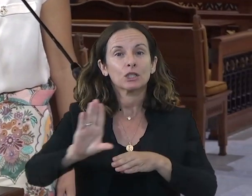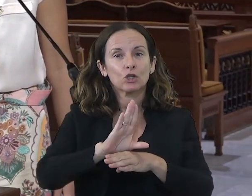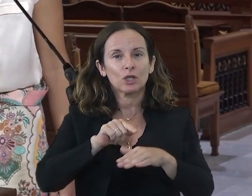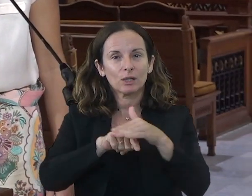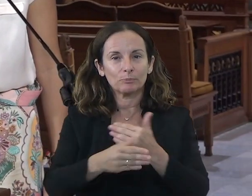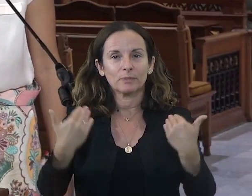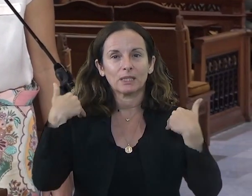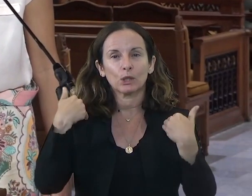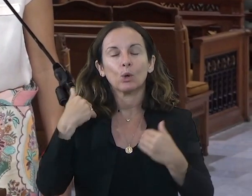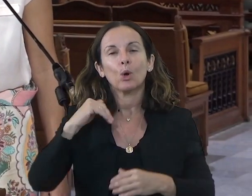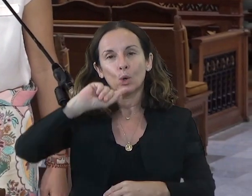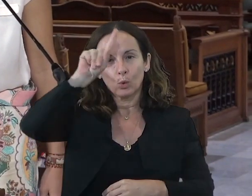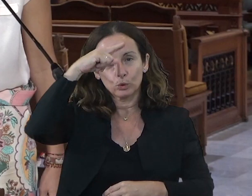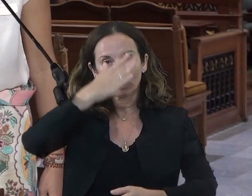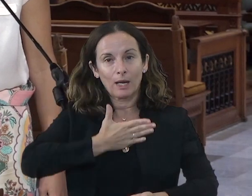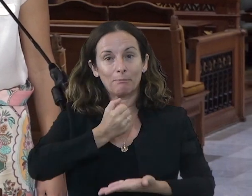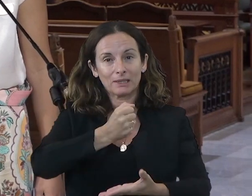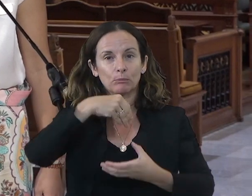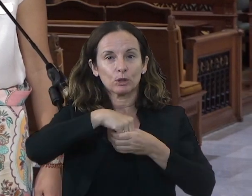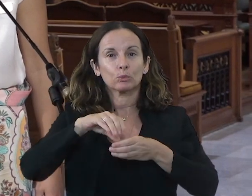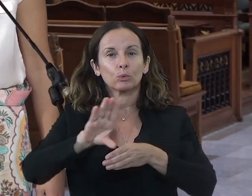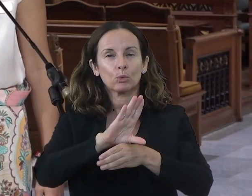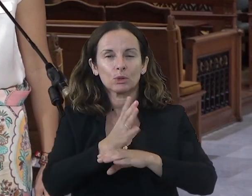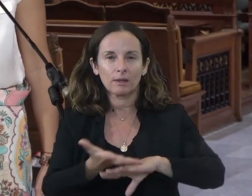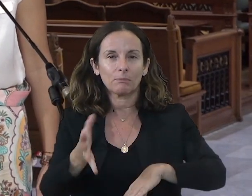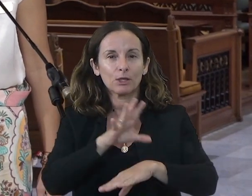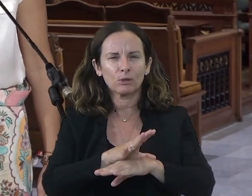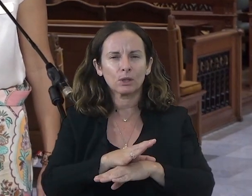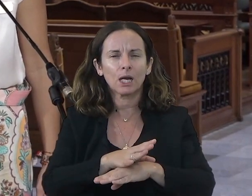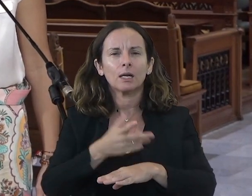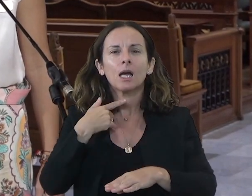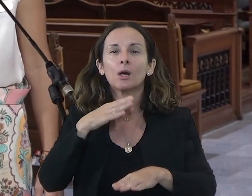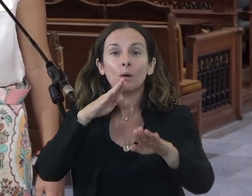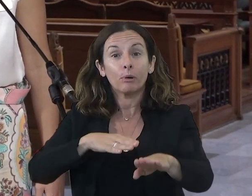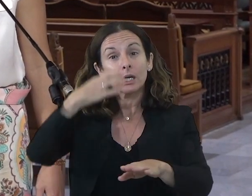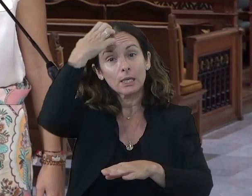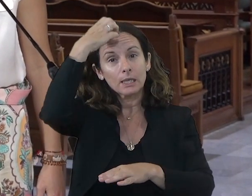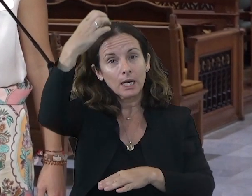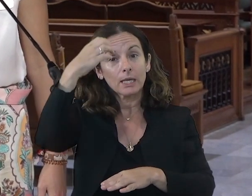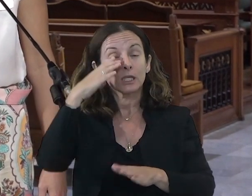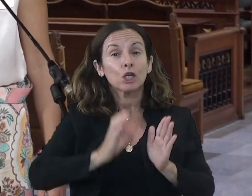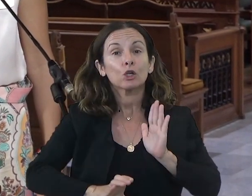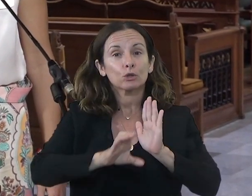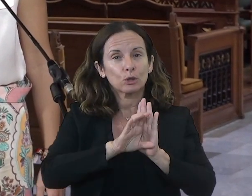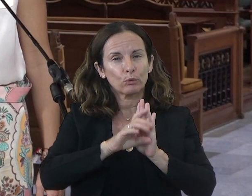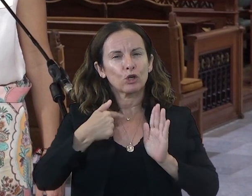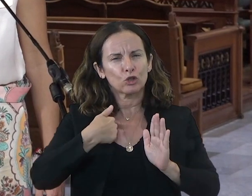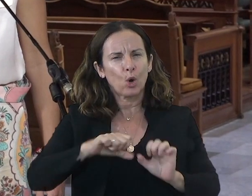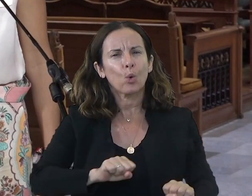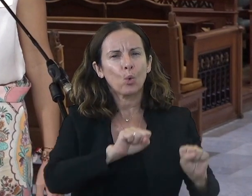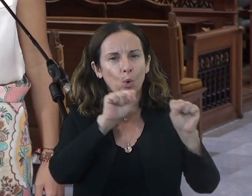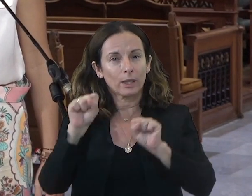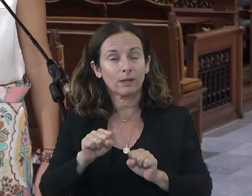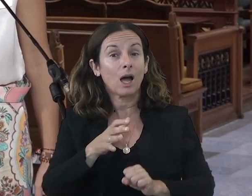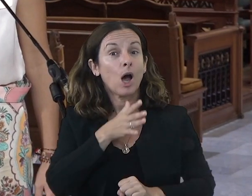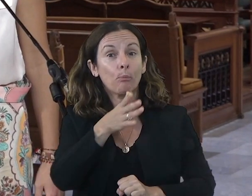vicepresidenta primera i consellera executiva de Cultura i Patrimoni del Consell Insular de Mallorca, amb lleialtat al rei,